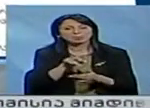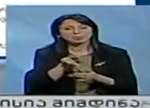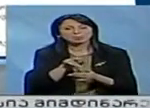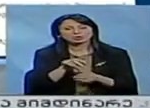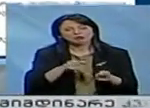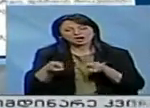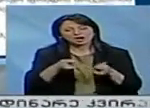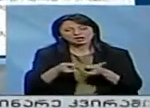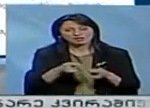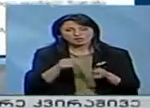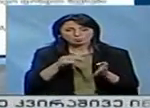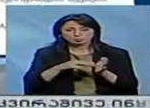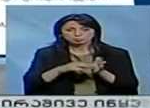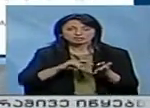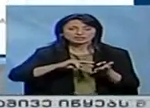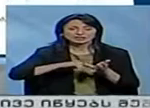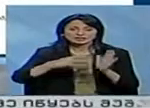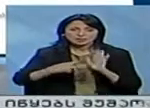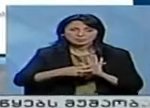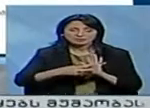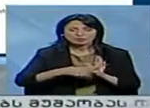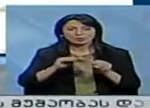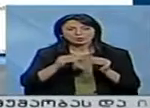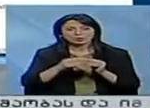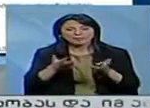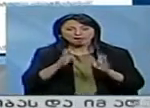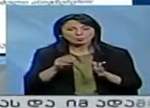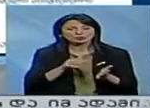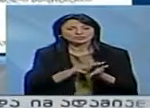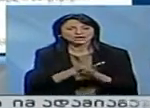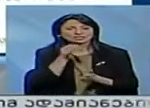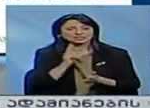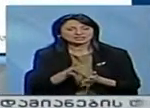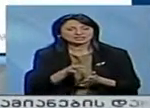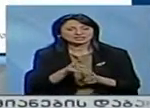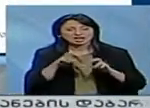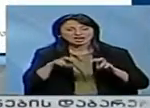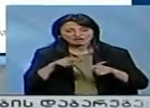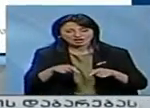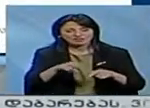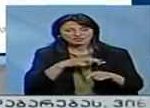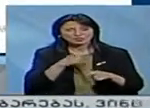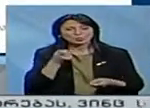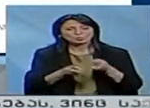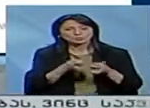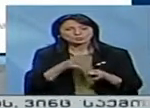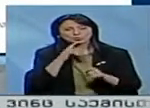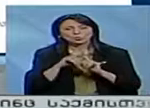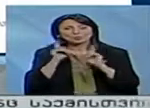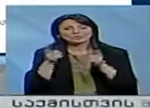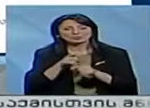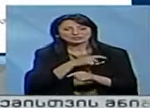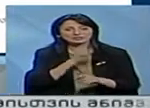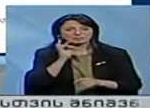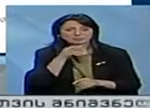ფონდების განკარგვისთვის ბიუჯეტის დაგეგმვის პრობლემა და გაუმჭვირვალე ხარჯების რისკები. კვლევის შედეგებს საპარლამენტო უმცირესობისა და უმრავლესობის